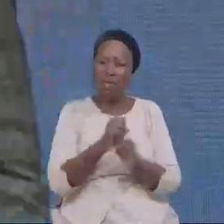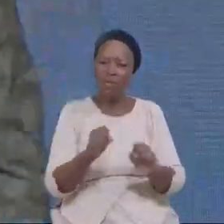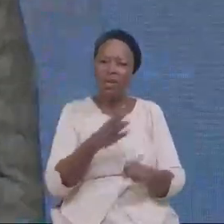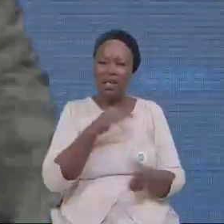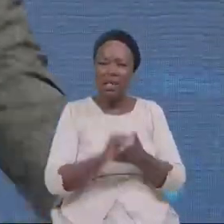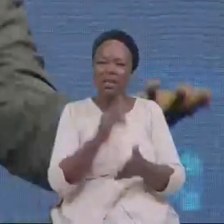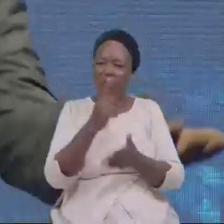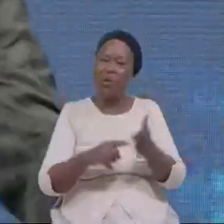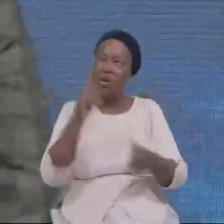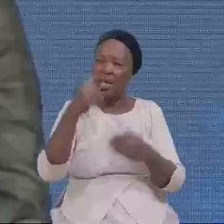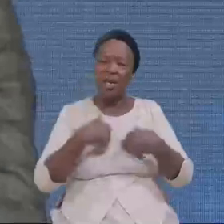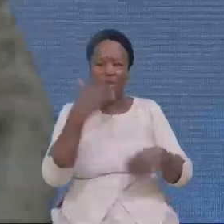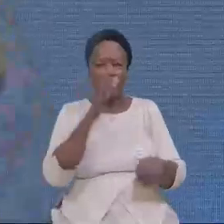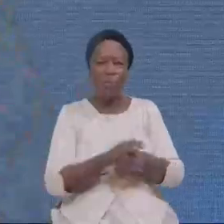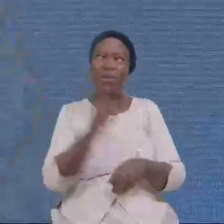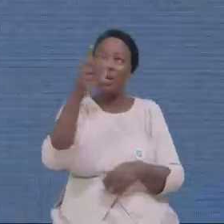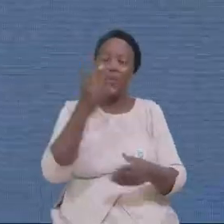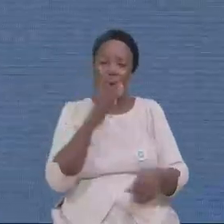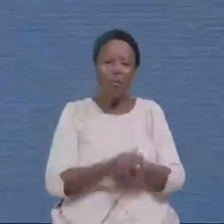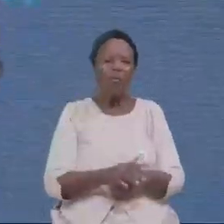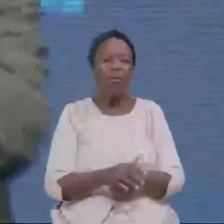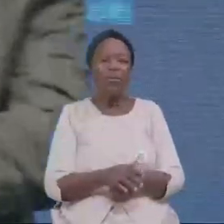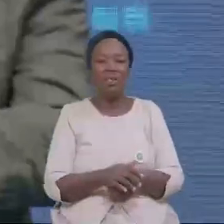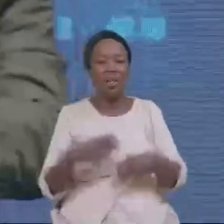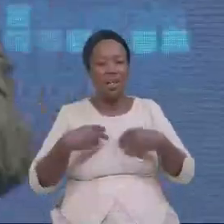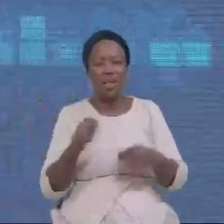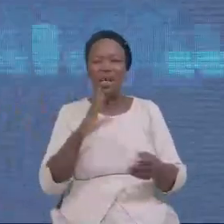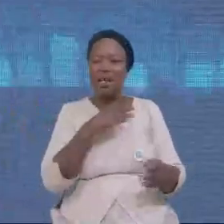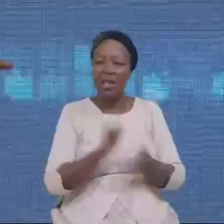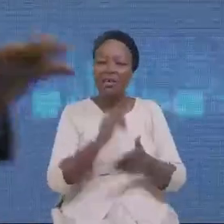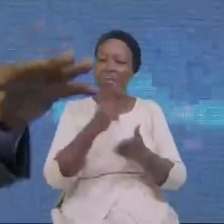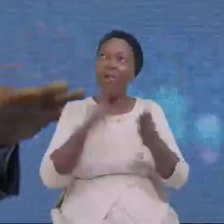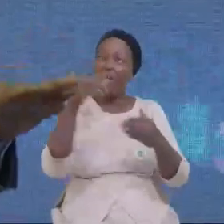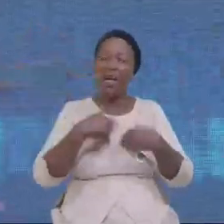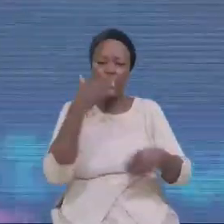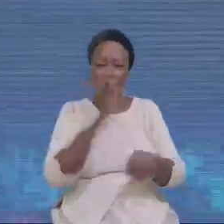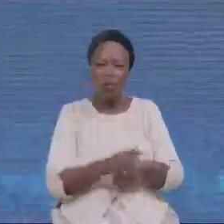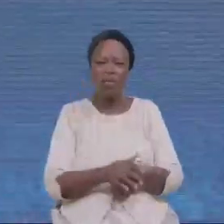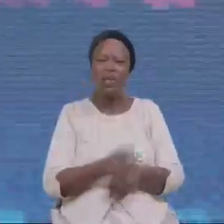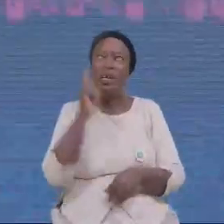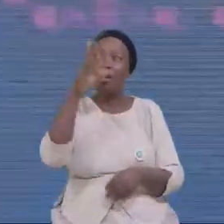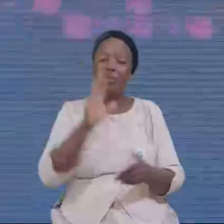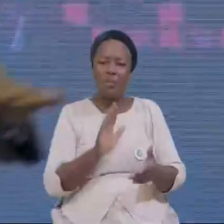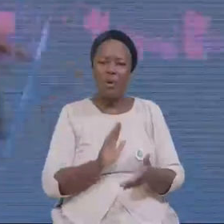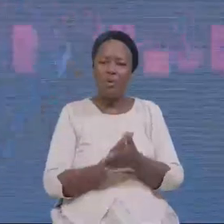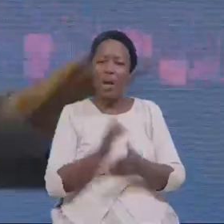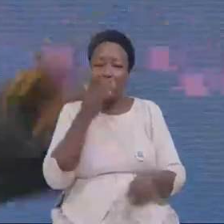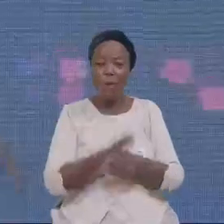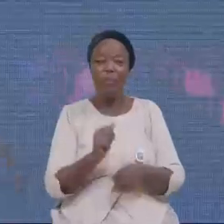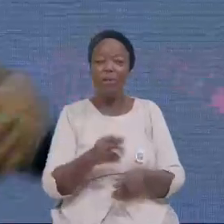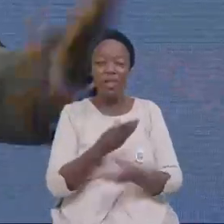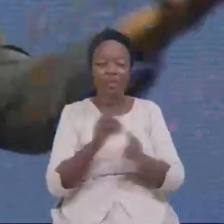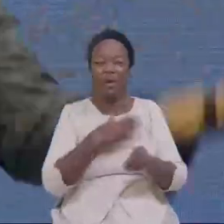qu'il promet, il a promis la guérison, que ce qu'il promet, il a promis la délivrance et la domination, ce